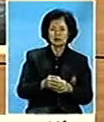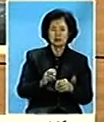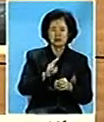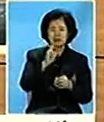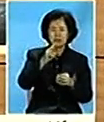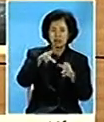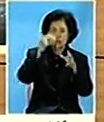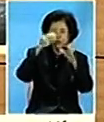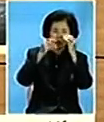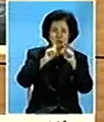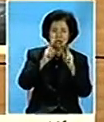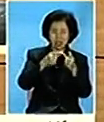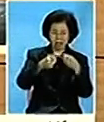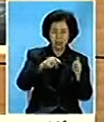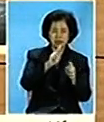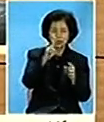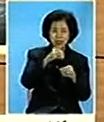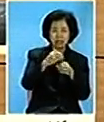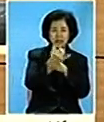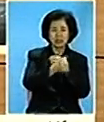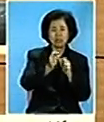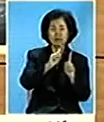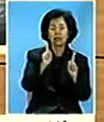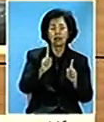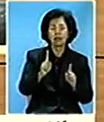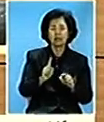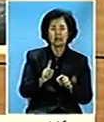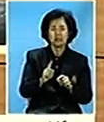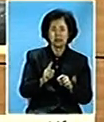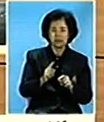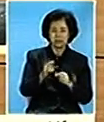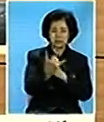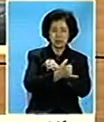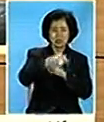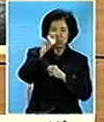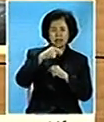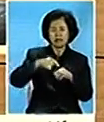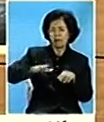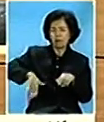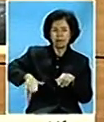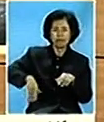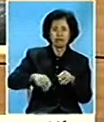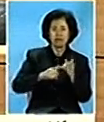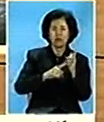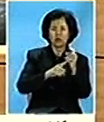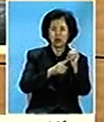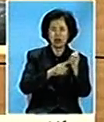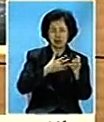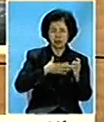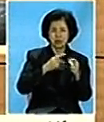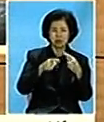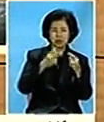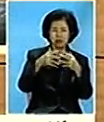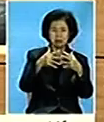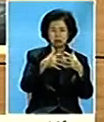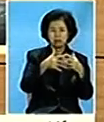ที่ได้รับการสื่อนั้นมาใช้กันในประเทศไทยบ้างหรือไม่ผมยังเห็นว่าประเทศไทยยังล้าหลังมากครับยกตัวอย่างเช่นผมเองไปกับคณะกรรมการกับทหาร